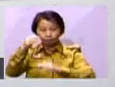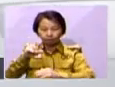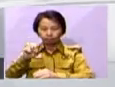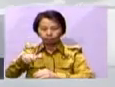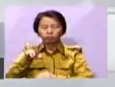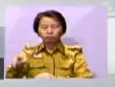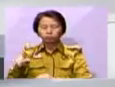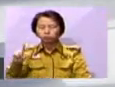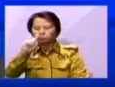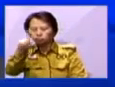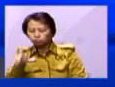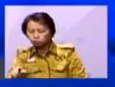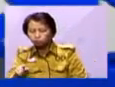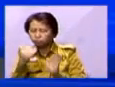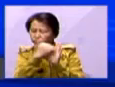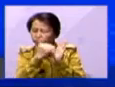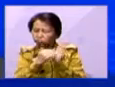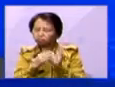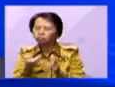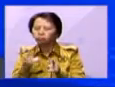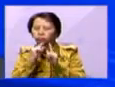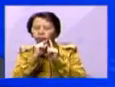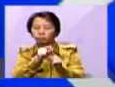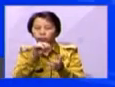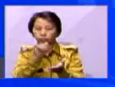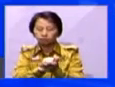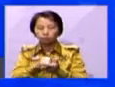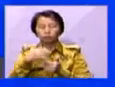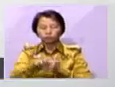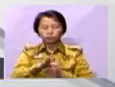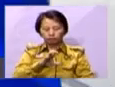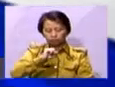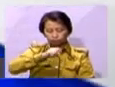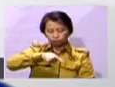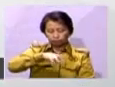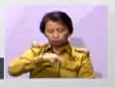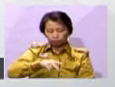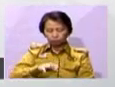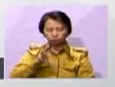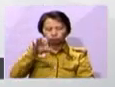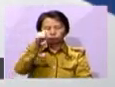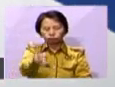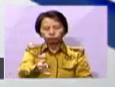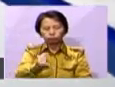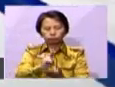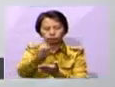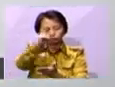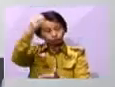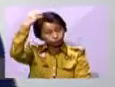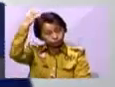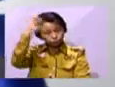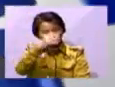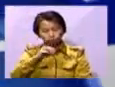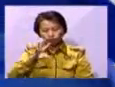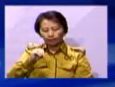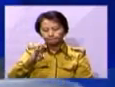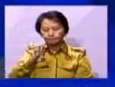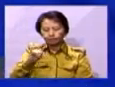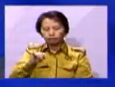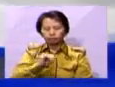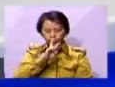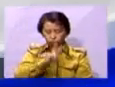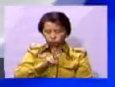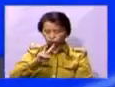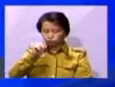beliau ditanya mengenai kandungan kenyataannya selepas SPRM menyebu UNISEL dan MBI pada 22